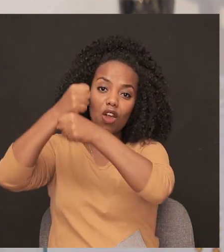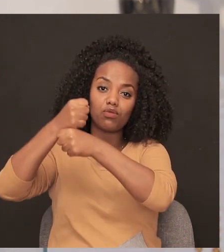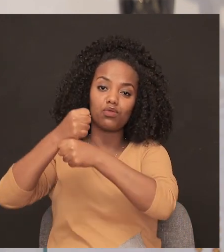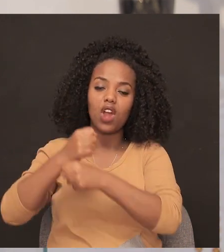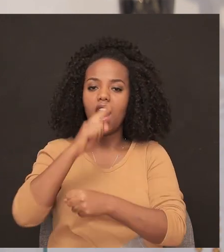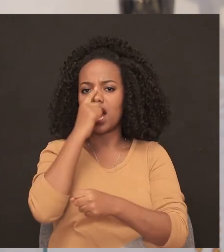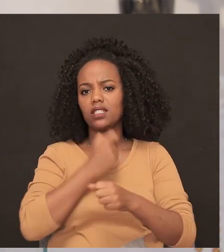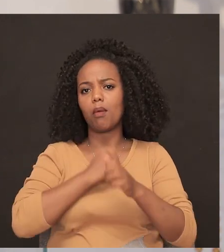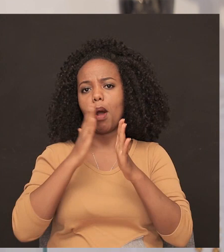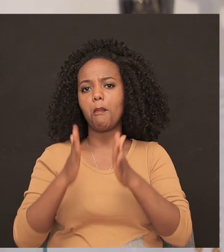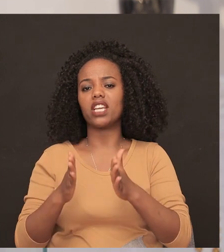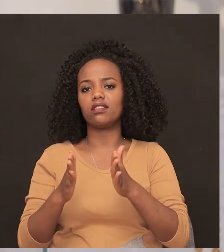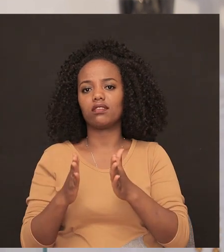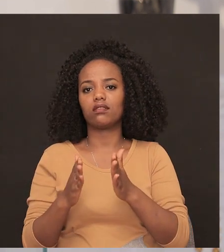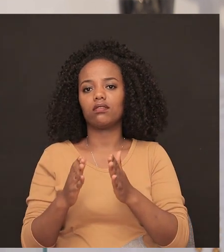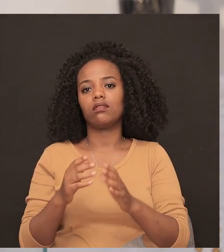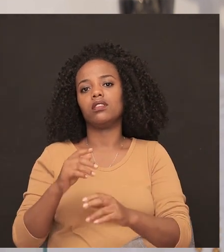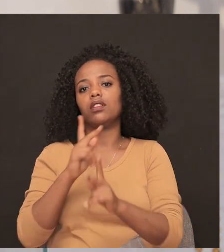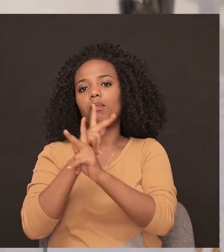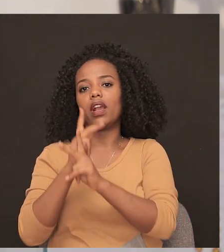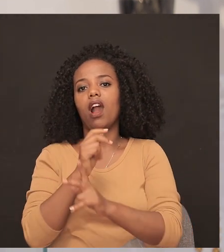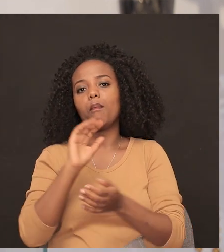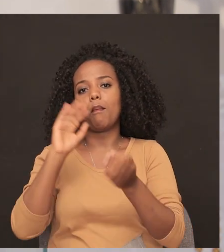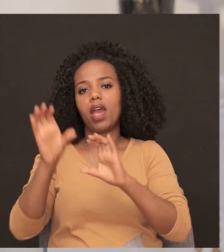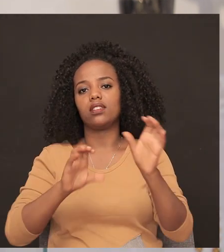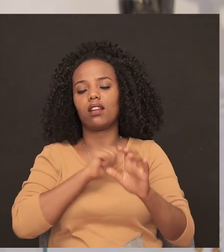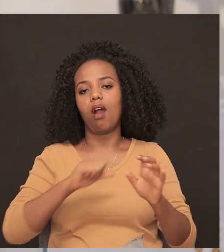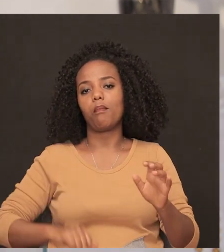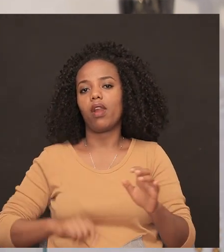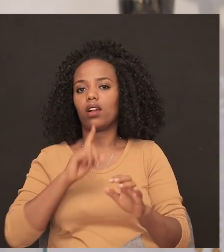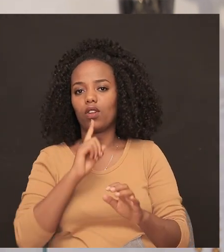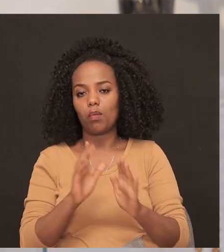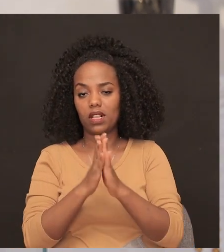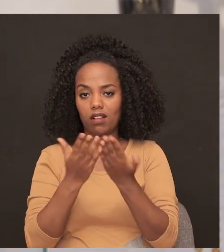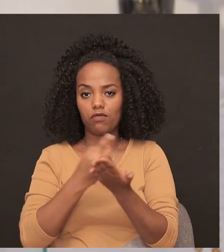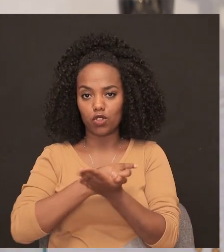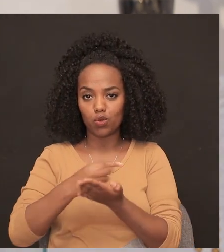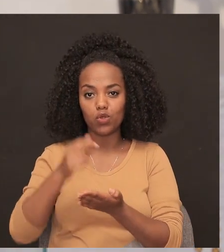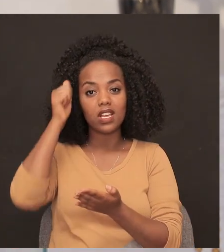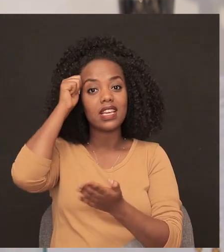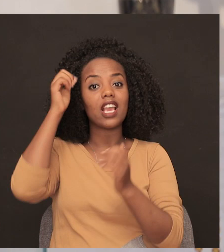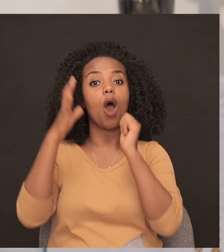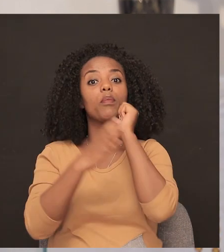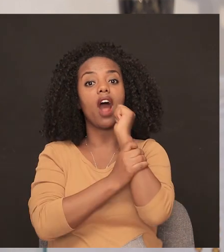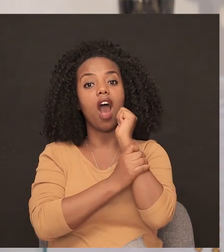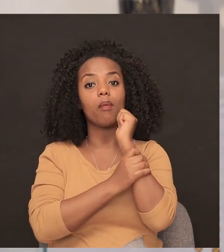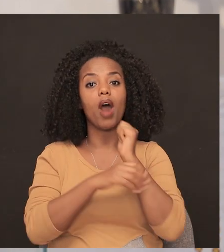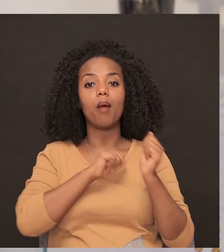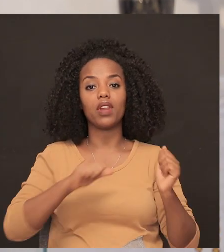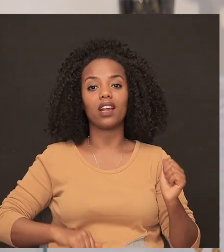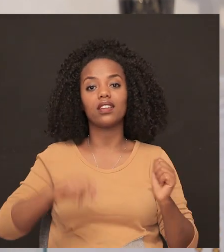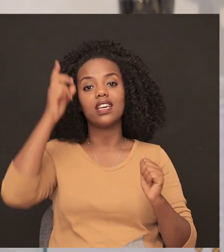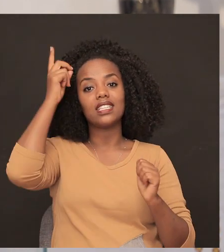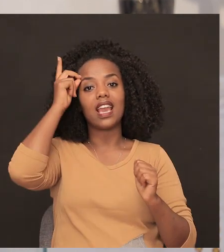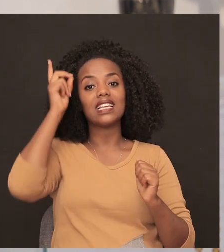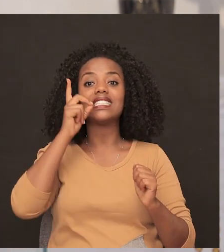አስተማማኝ ጥበቃ የሚያደርግ አምላክ እንደሆነ የሚያሳይ ነው። መጽሐፍ ቅዱሳችን የአብርሃም አምላክ፣ የይስሐቅ